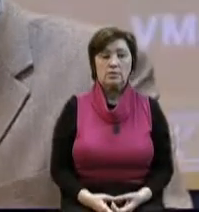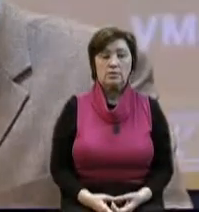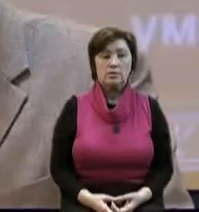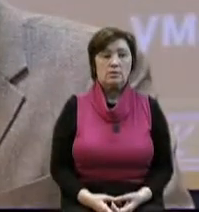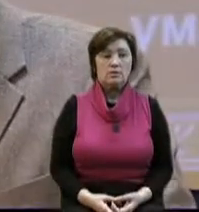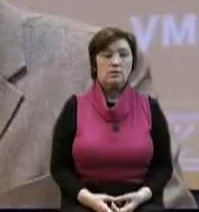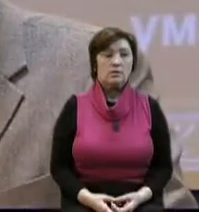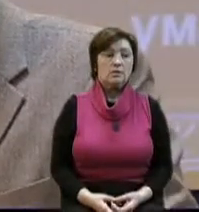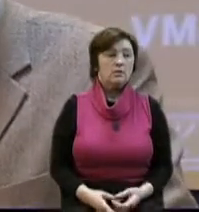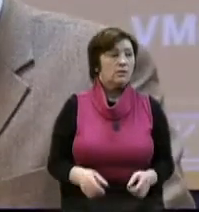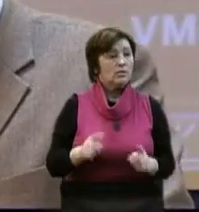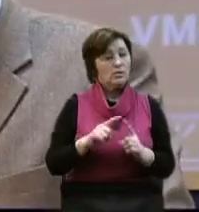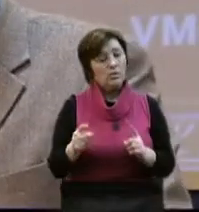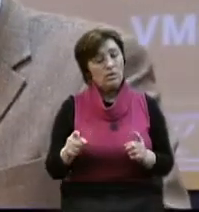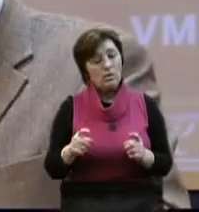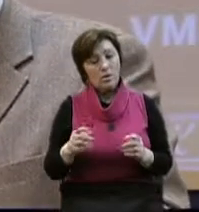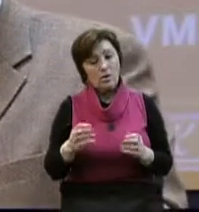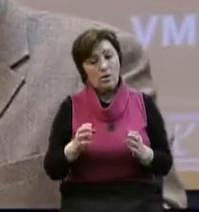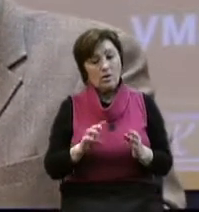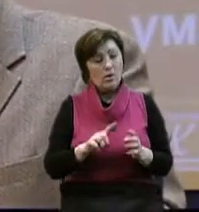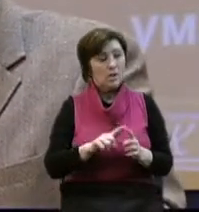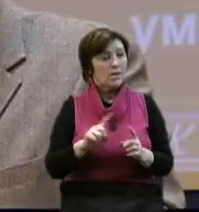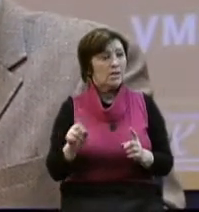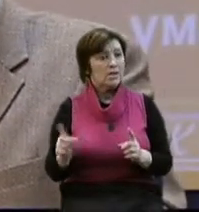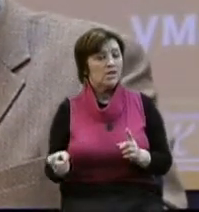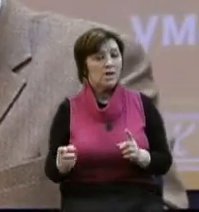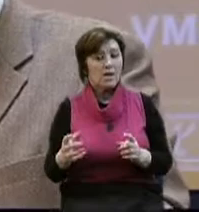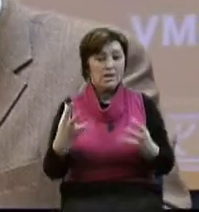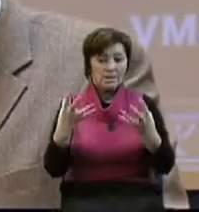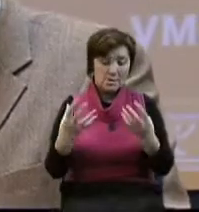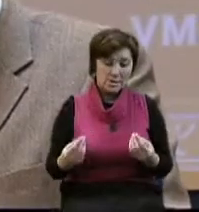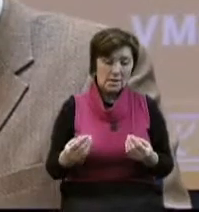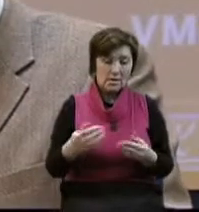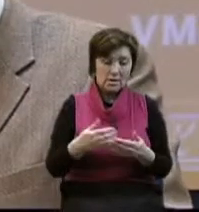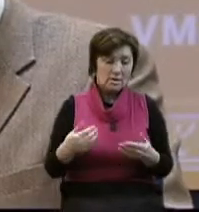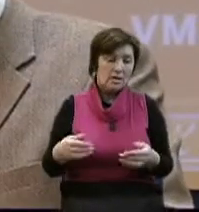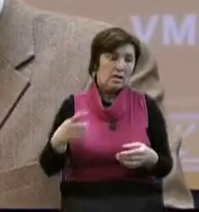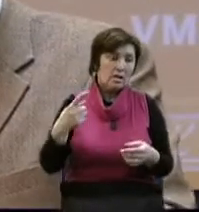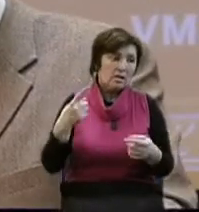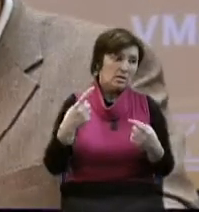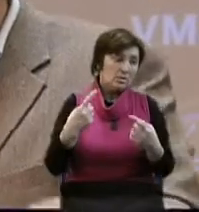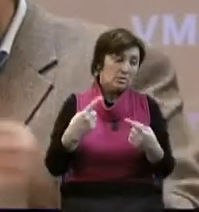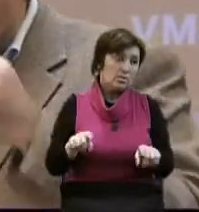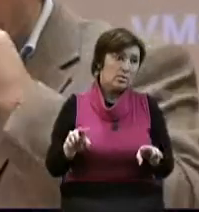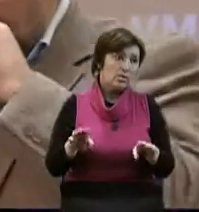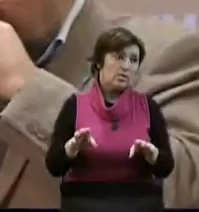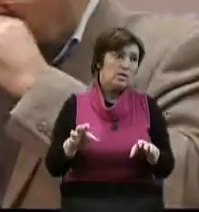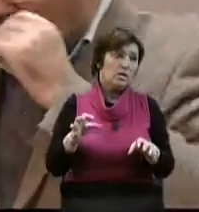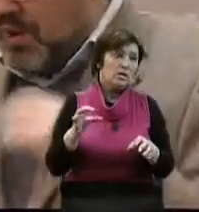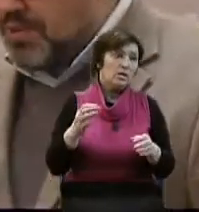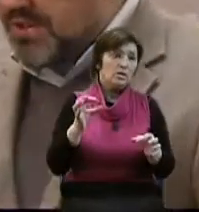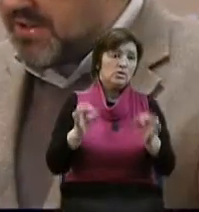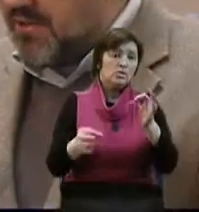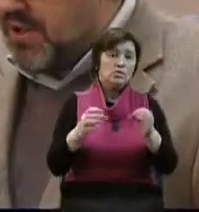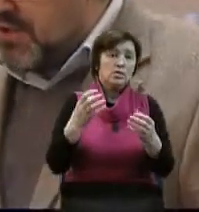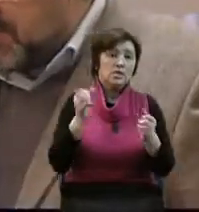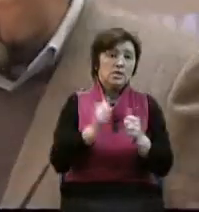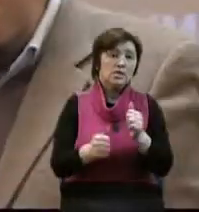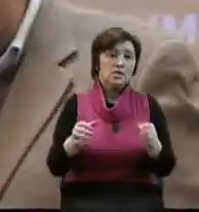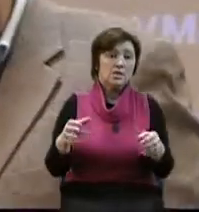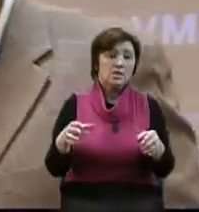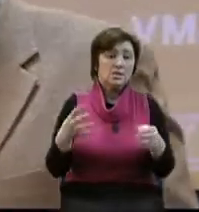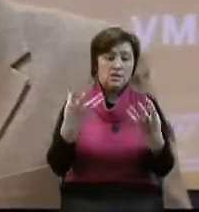«Иной отличает день от дня, а другой судит о всяком дне ровно. Всякий поступай по